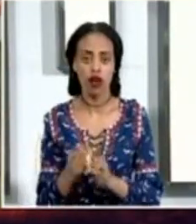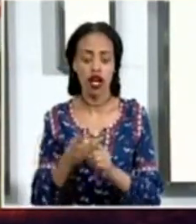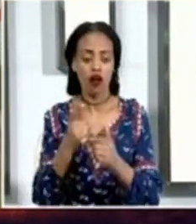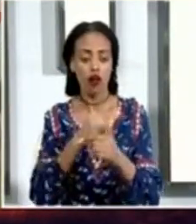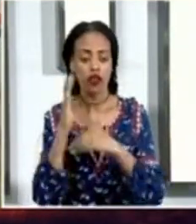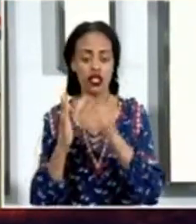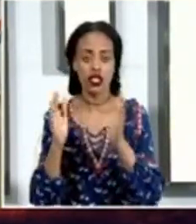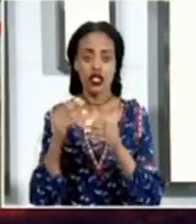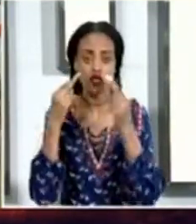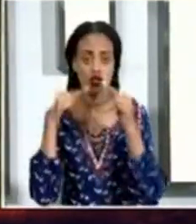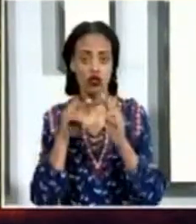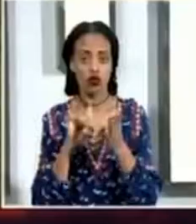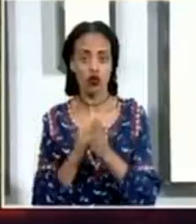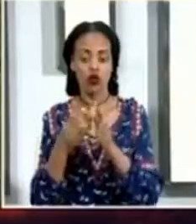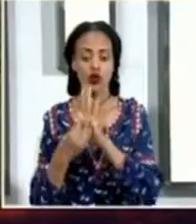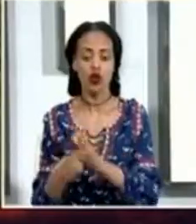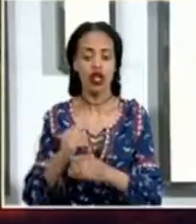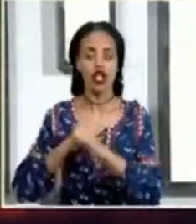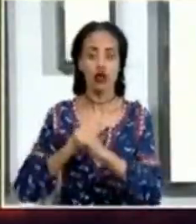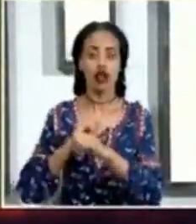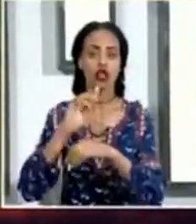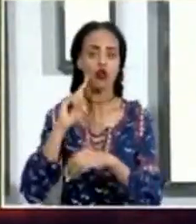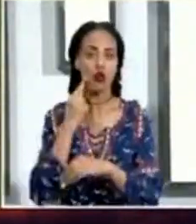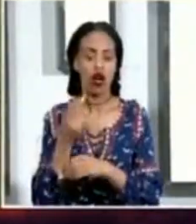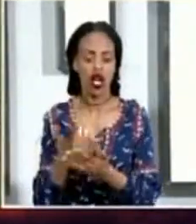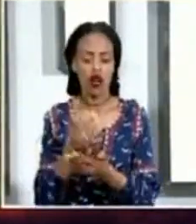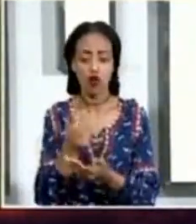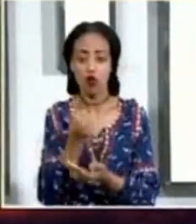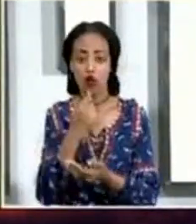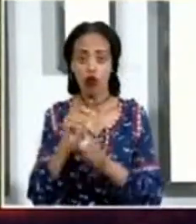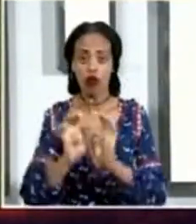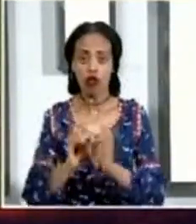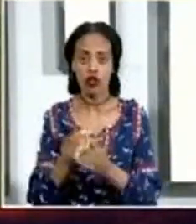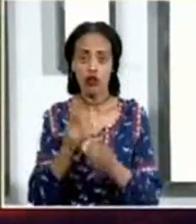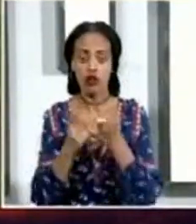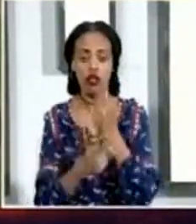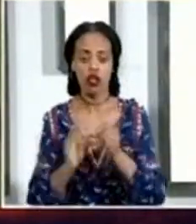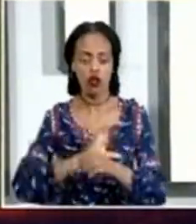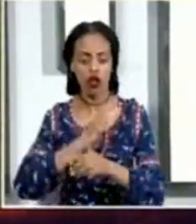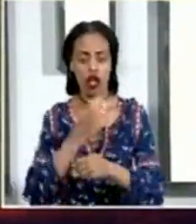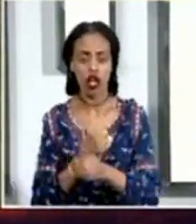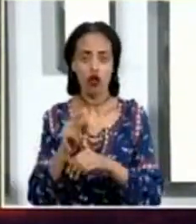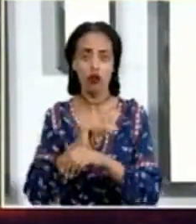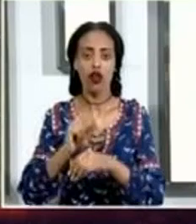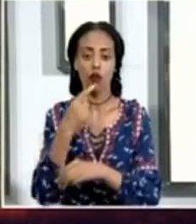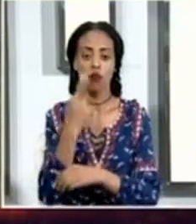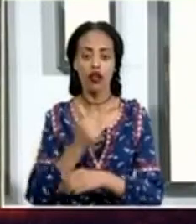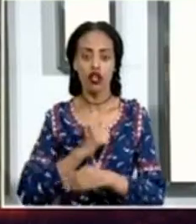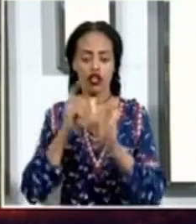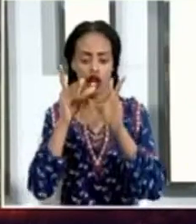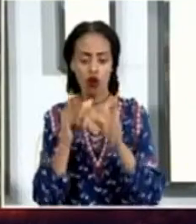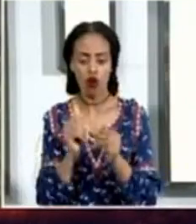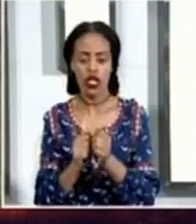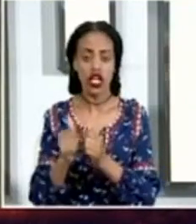ጸጋም ዝሳወሩ ዘለዉ ተጻብኦታት ንምምካት ዋላ ሕፍኑ ቆሎ ቆርጢሙን ፖለቲካዊ ዋዒኡ ኣሕይሉን ብሄራዊ መንነቱ ነኽቢሩ